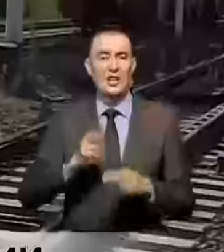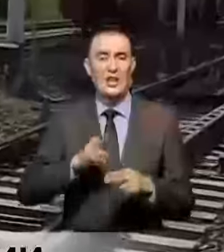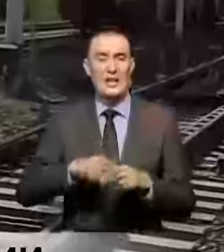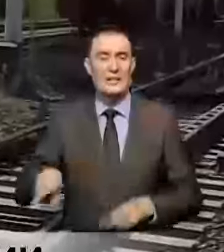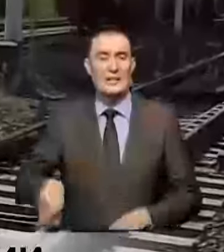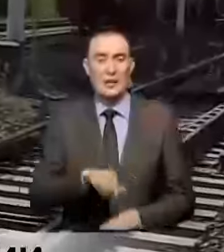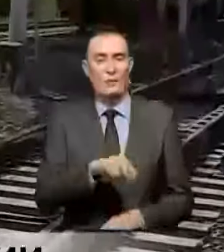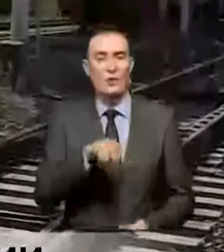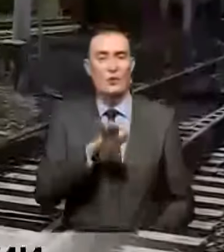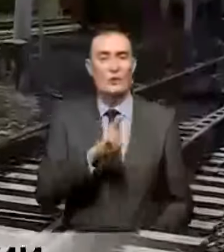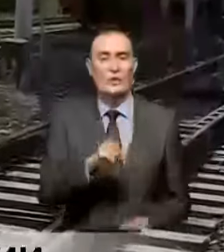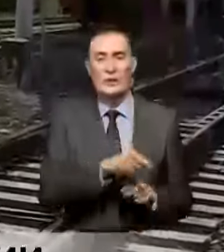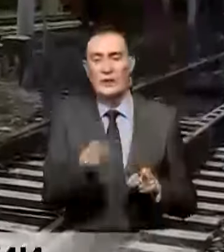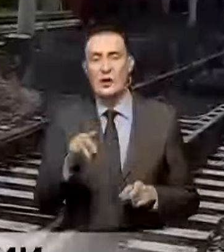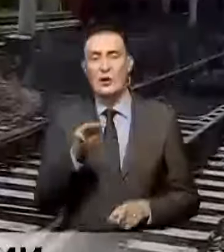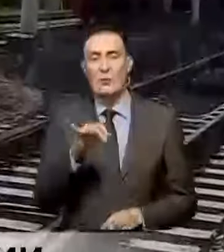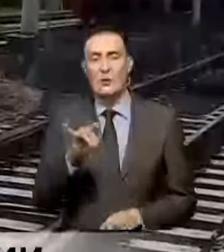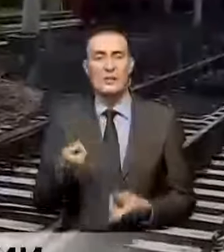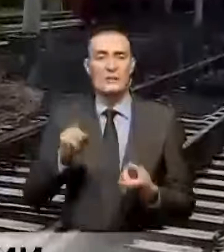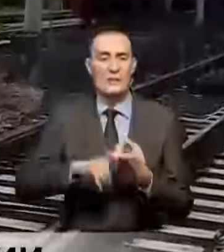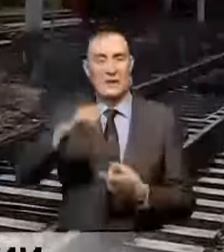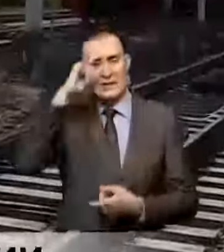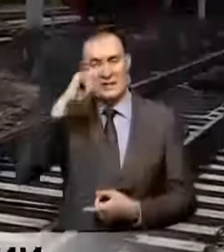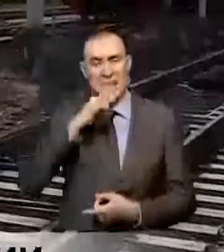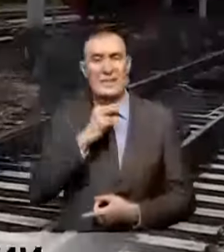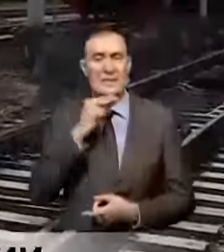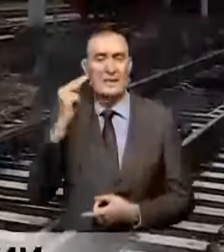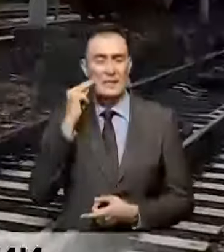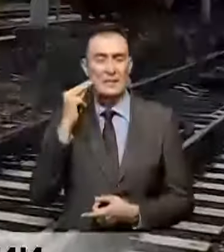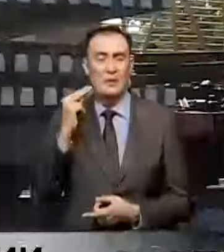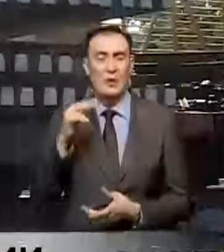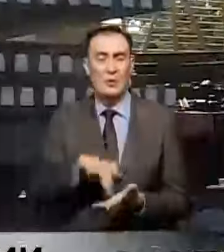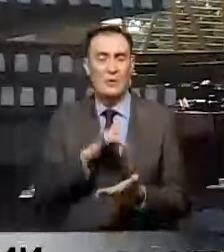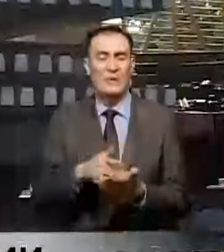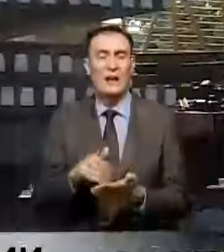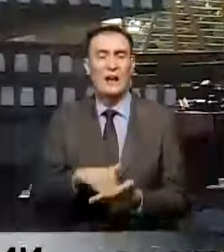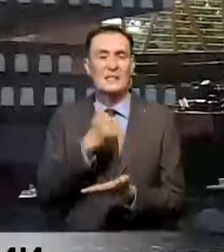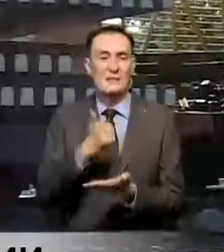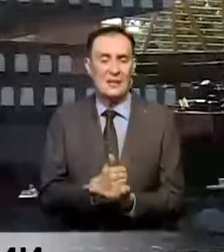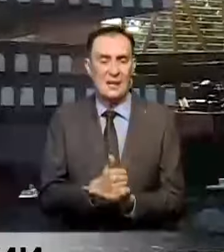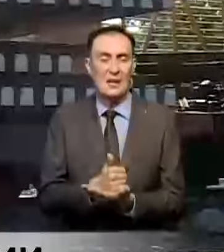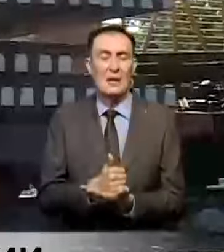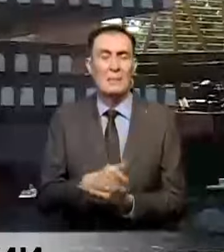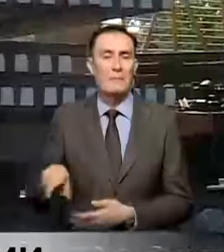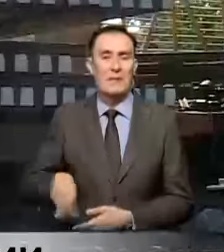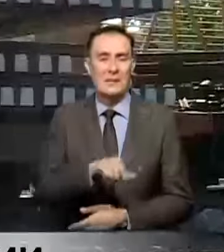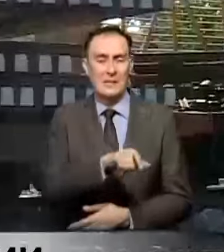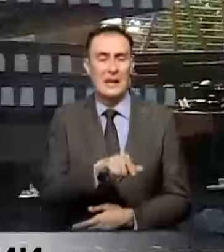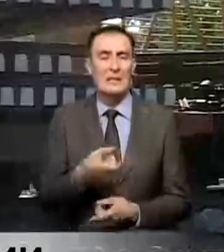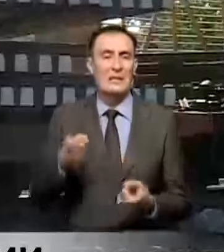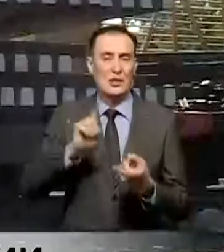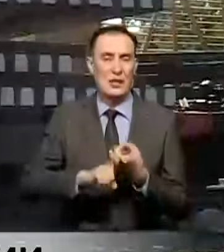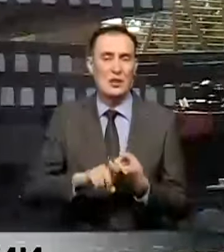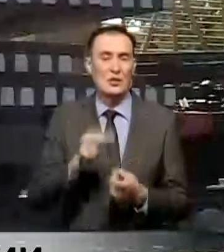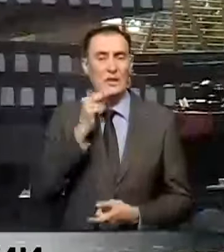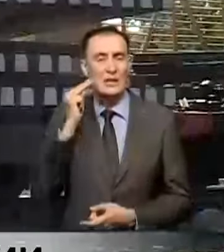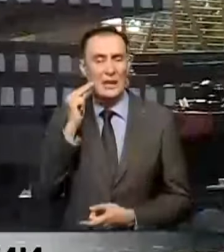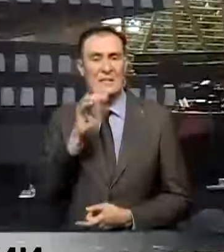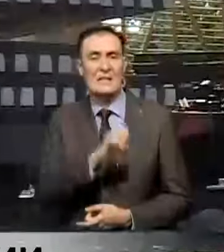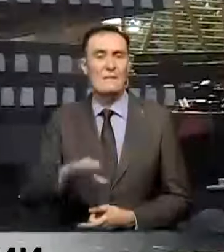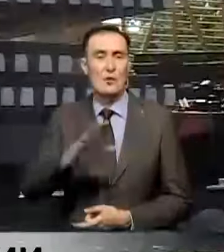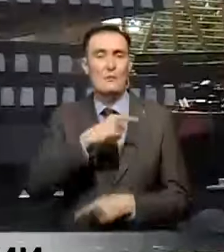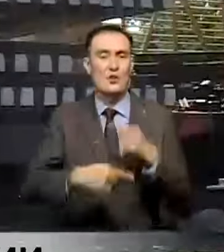Железнодорожная линия Достык-Мойынты соединяет Казахстан с китайским Алшанькоу. Это одна из основных наземных магистралей, соединяющих Китай с